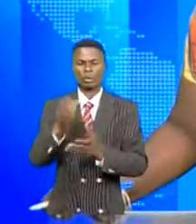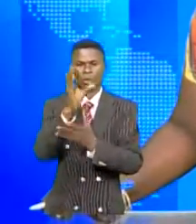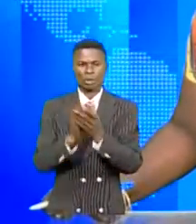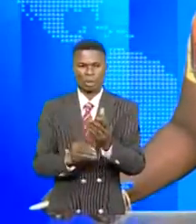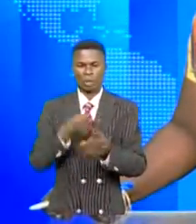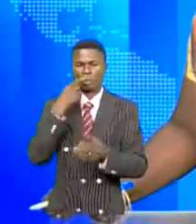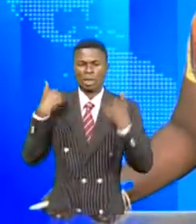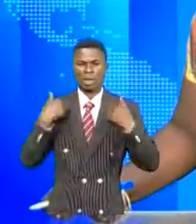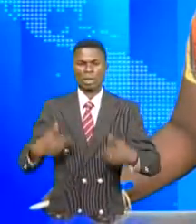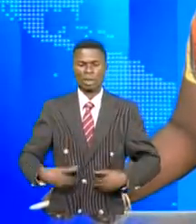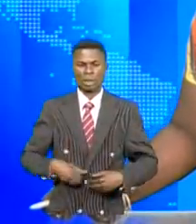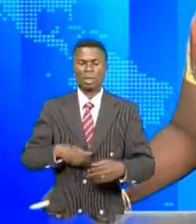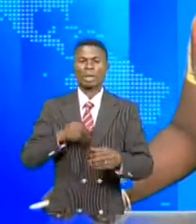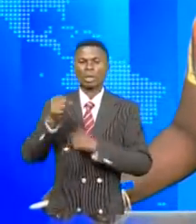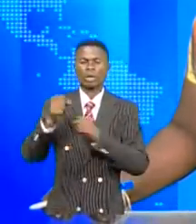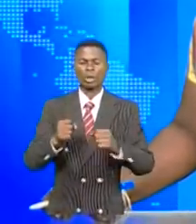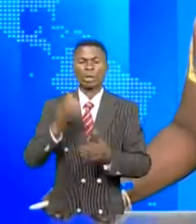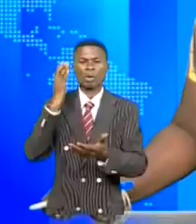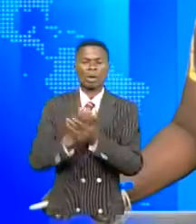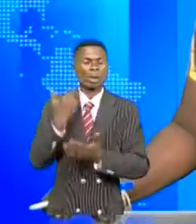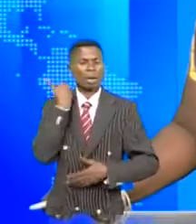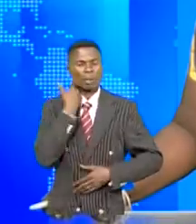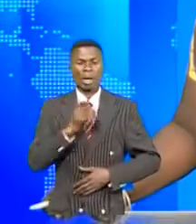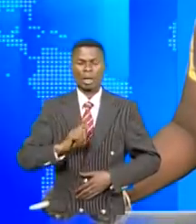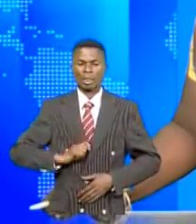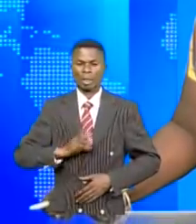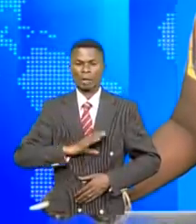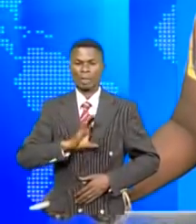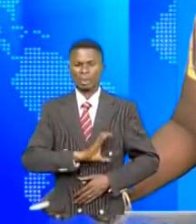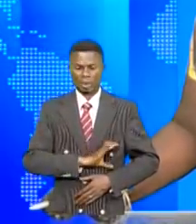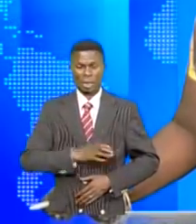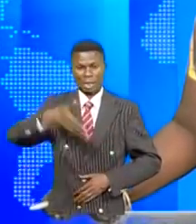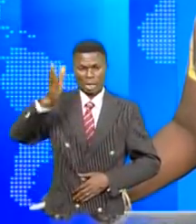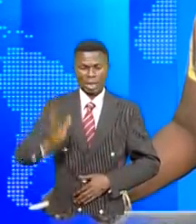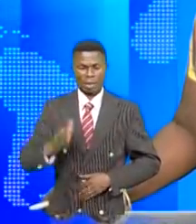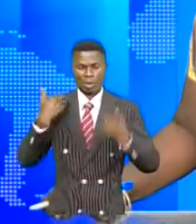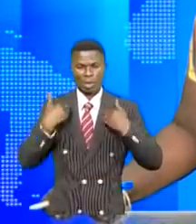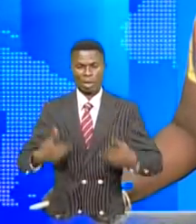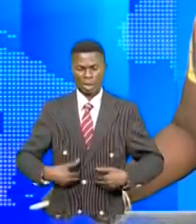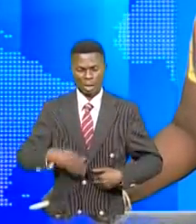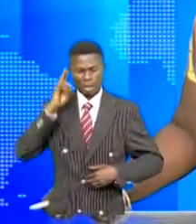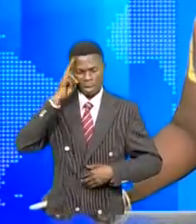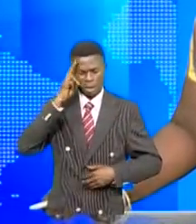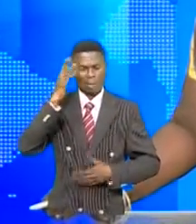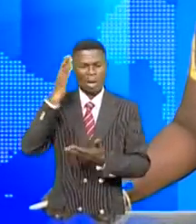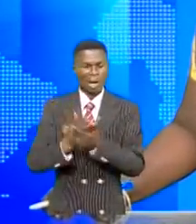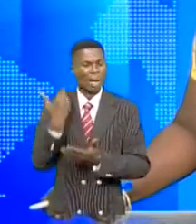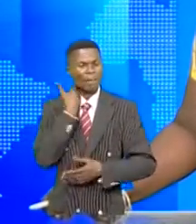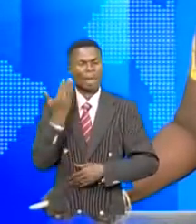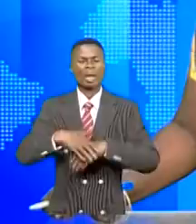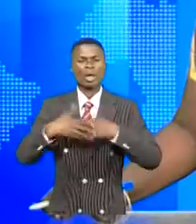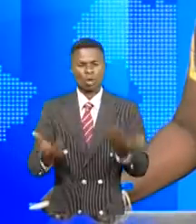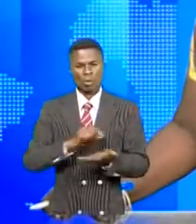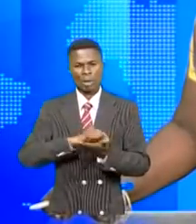parler santé. À présent, lutte contre la tuberculose. Les experts de la santé réfléchissent sur comment éliminer cette